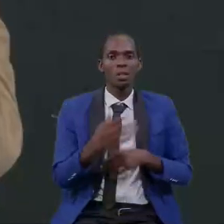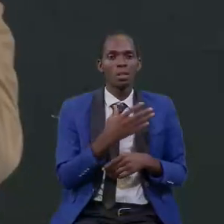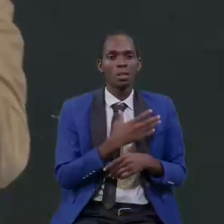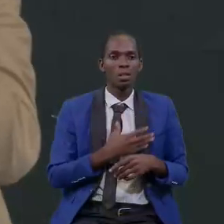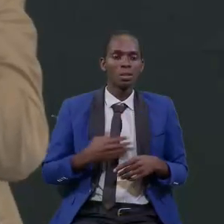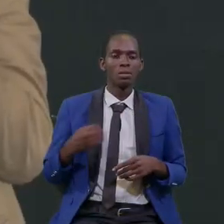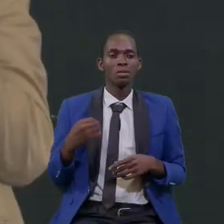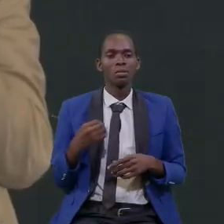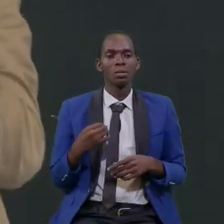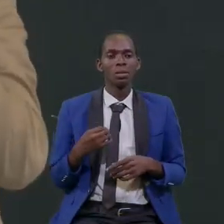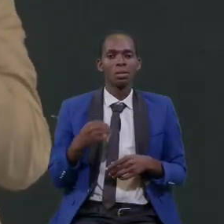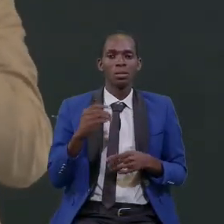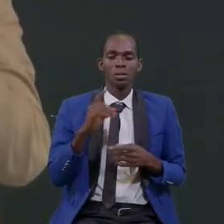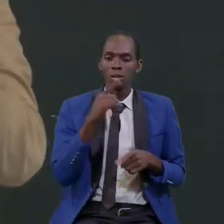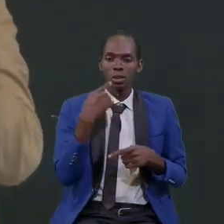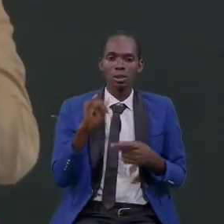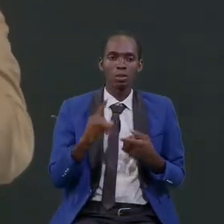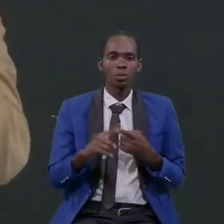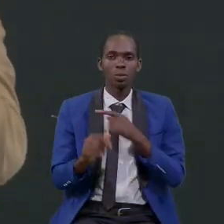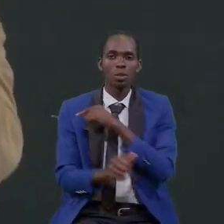toutes les familles de la terre